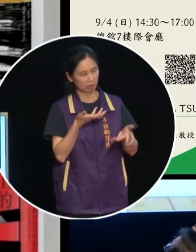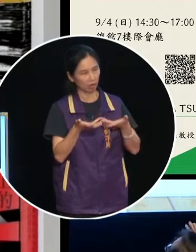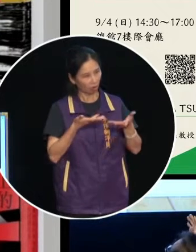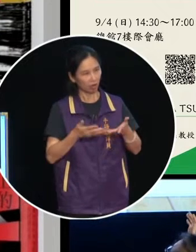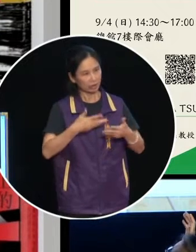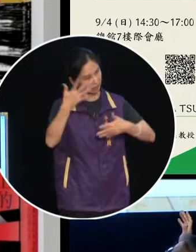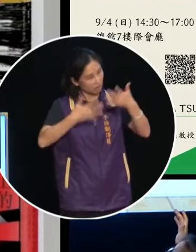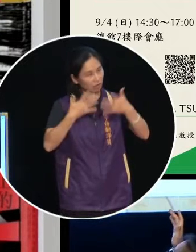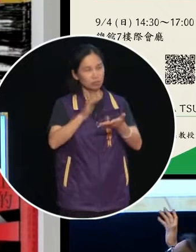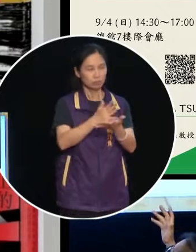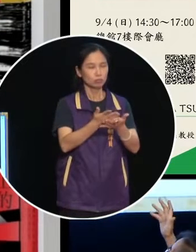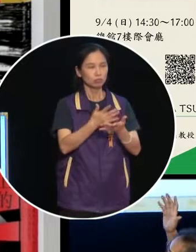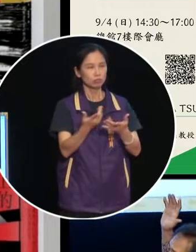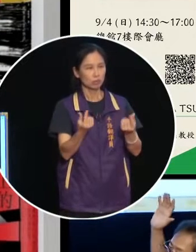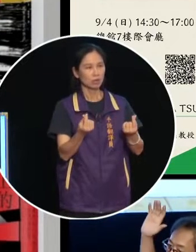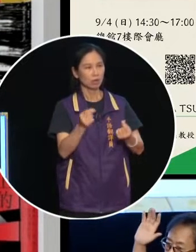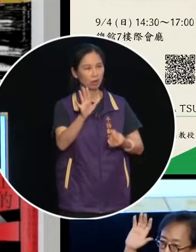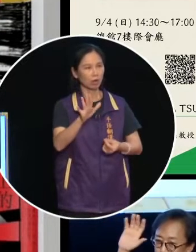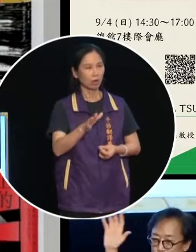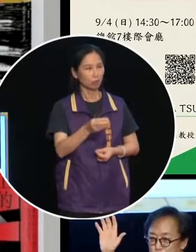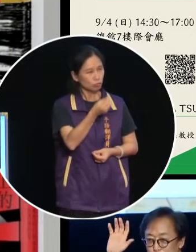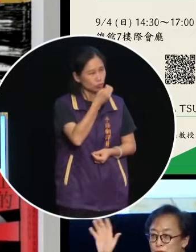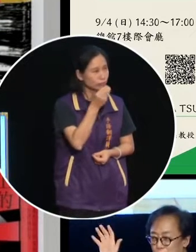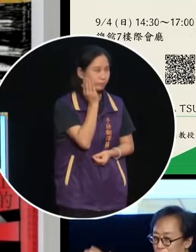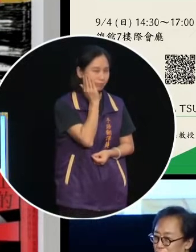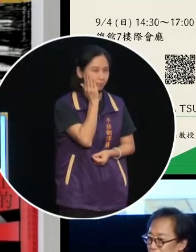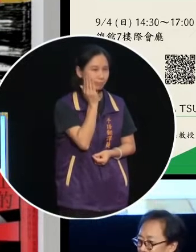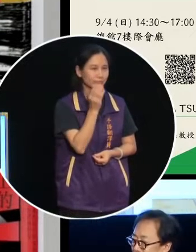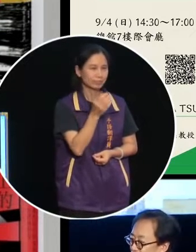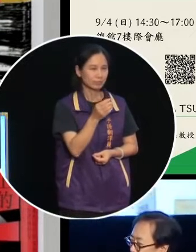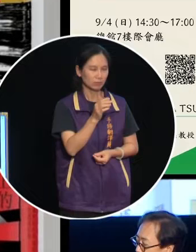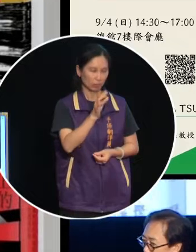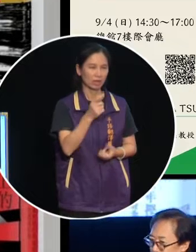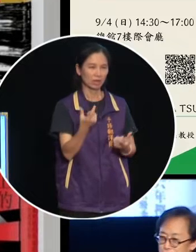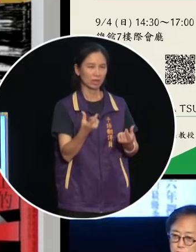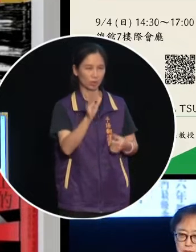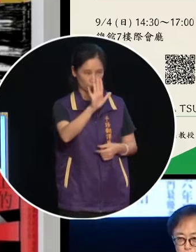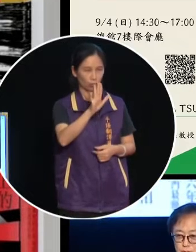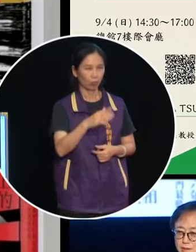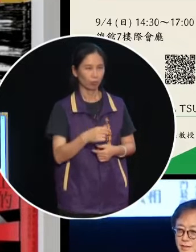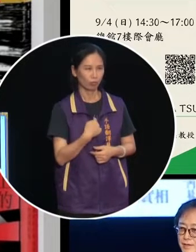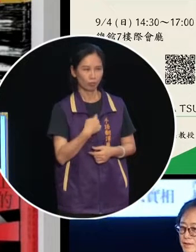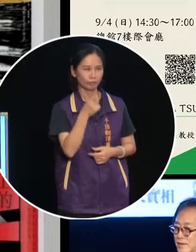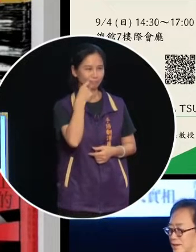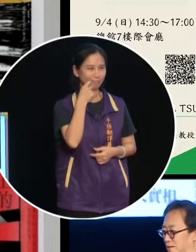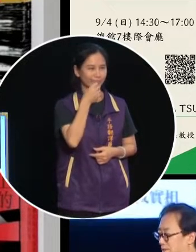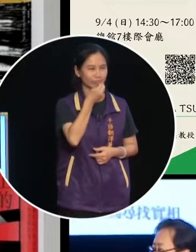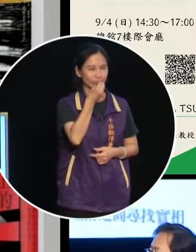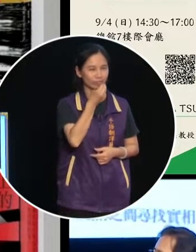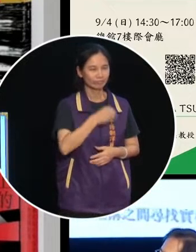电影的书也有，还有美食的书也有，所以我非常喜欢吃的。